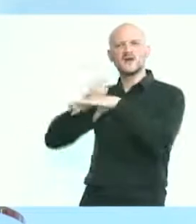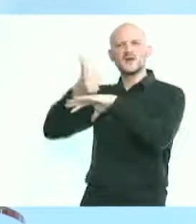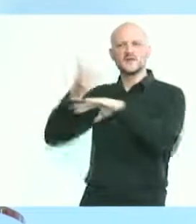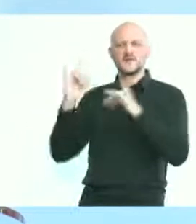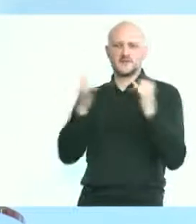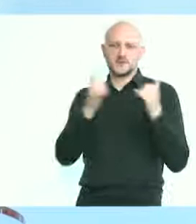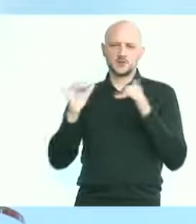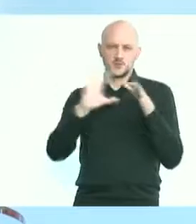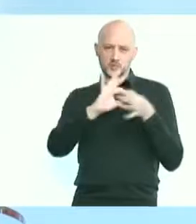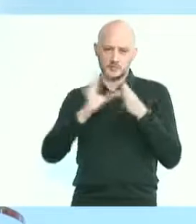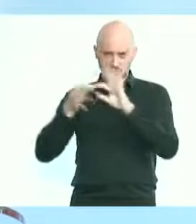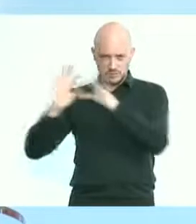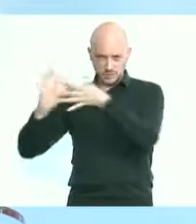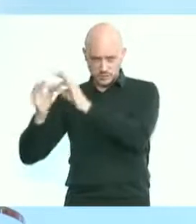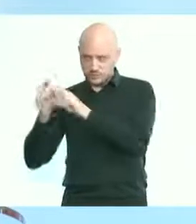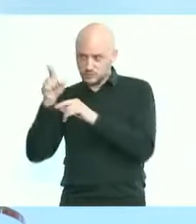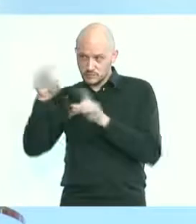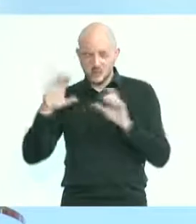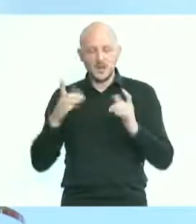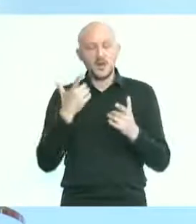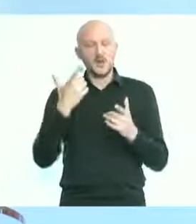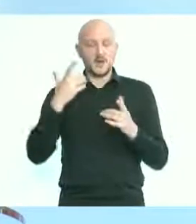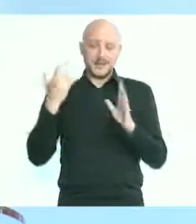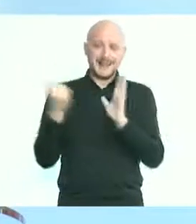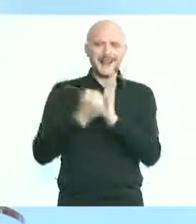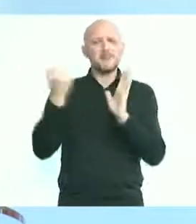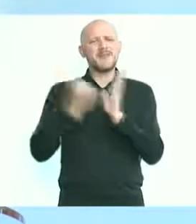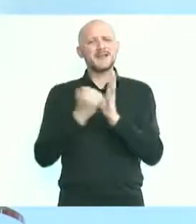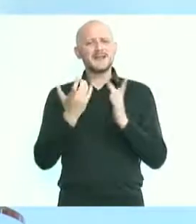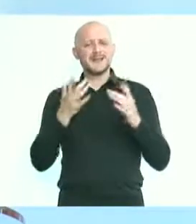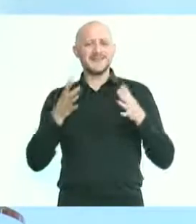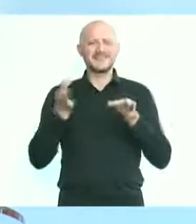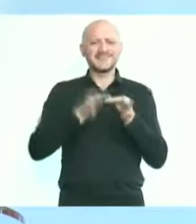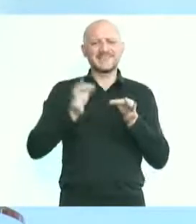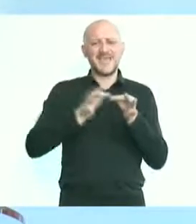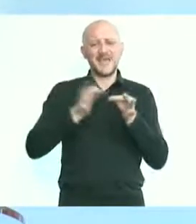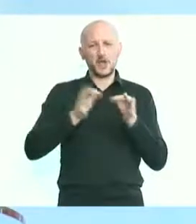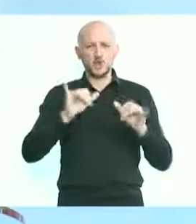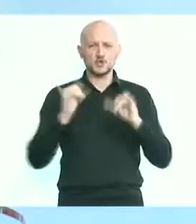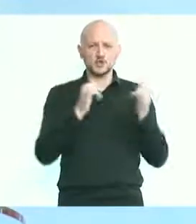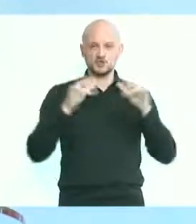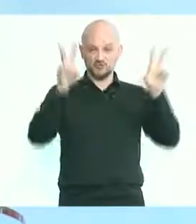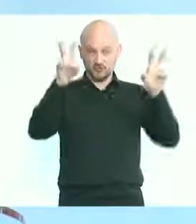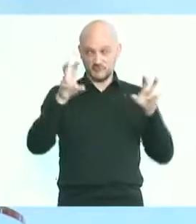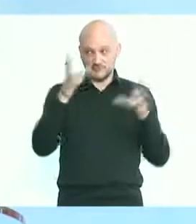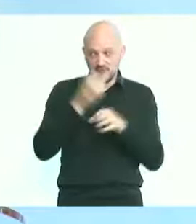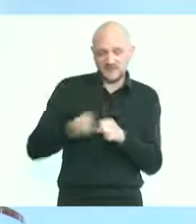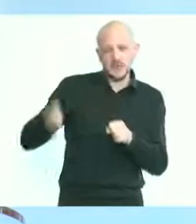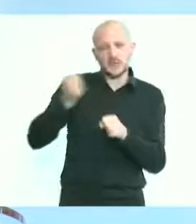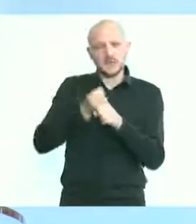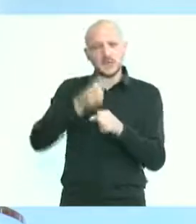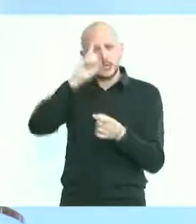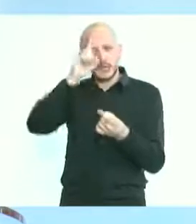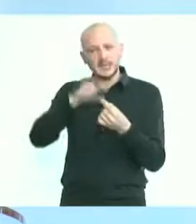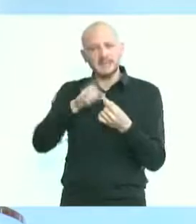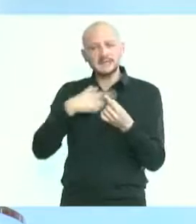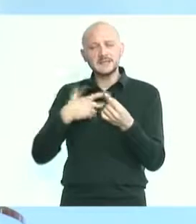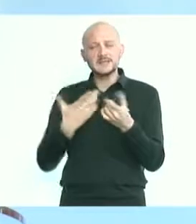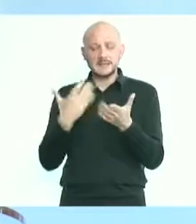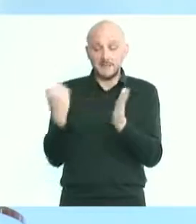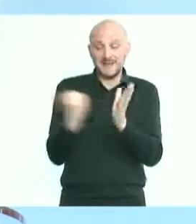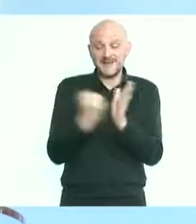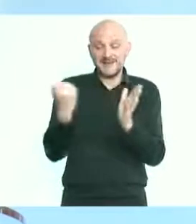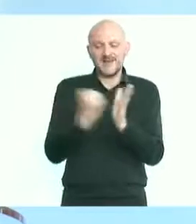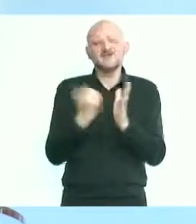label Terre de Jeux. Aujourd'hui, plus de 27 millions de Français vivent dans une ville engagée pour Paris 2024 via le label Terre de